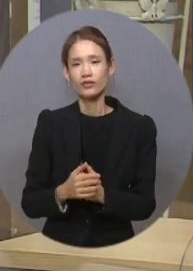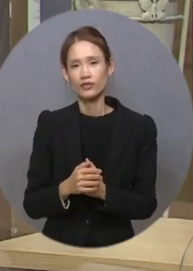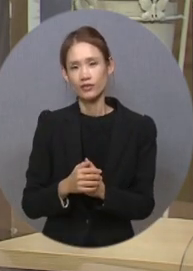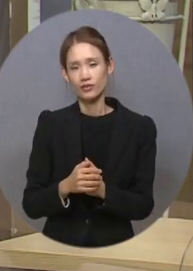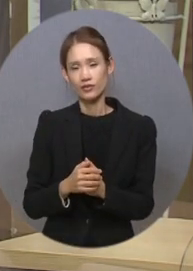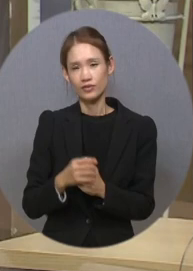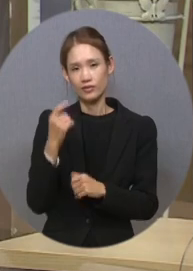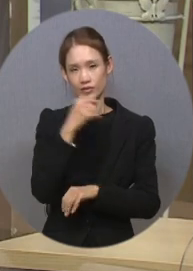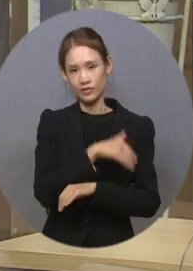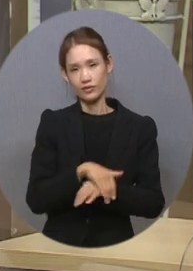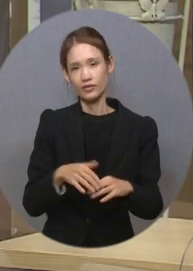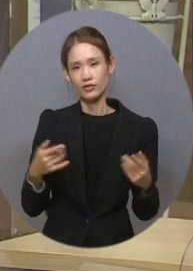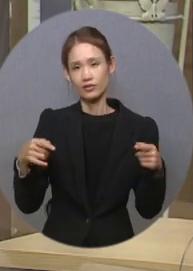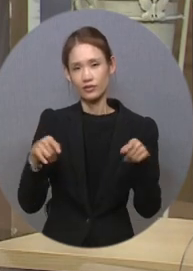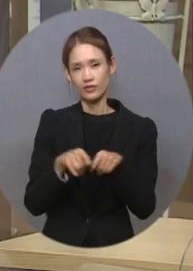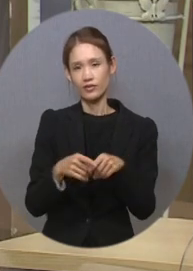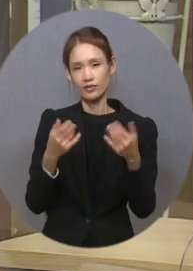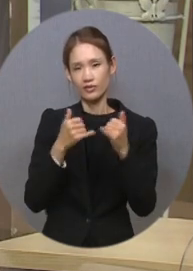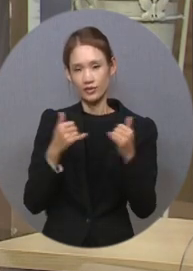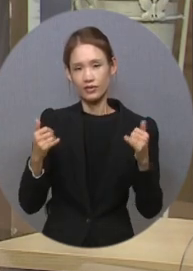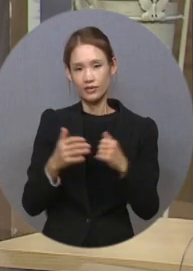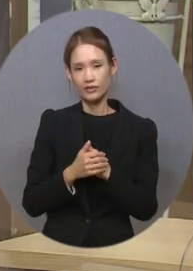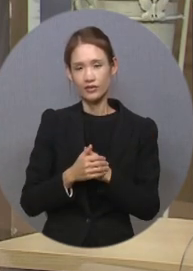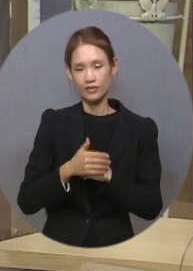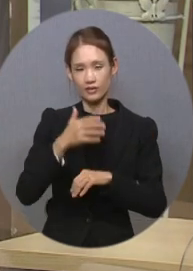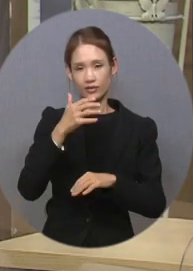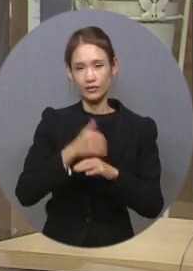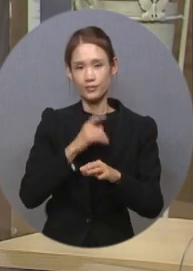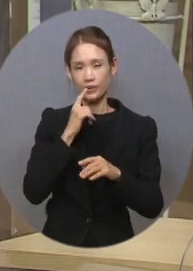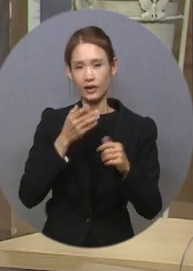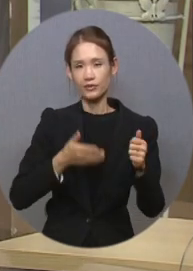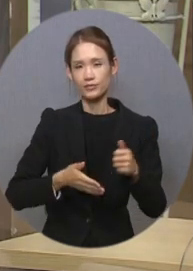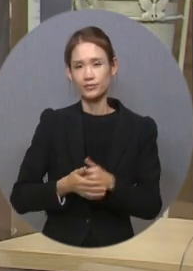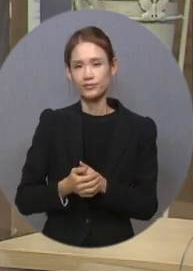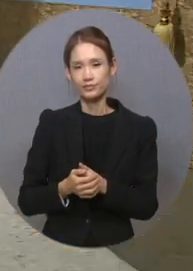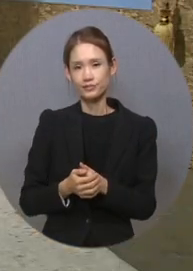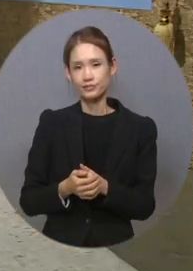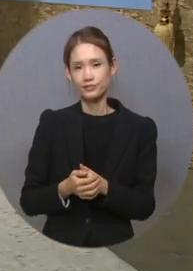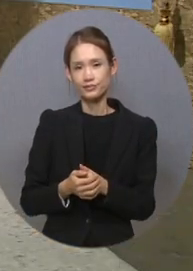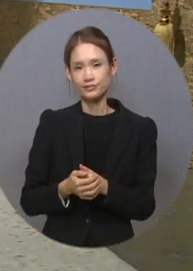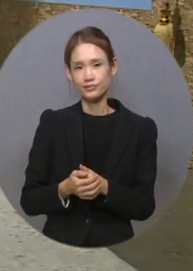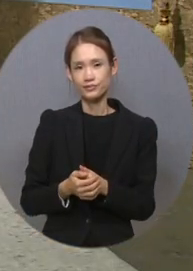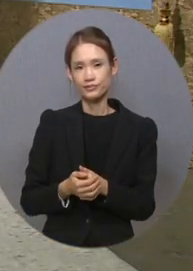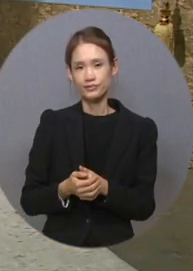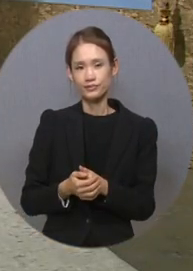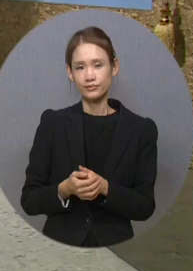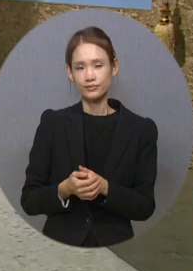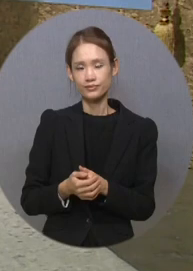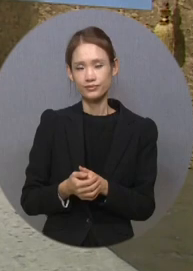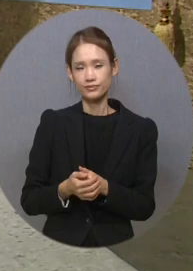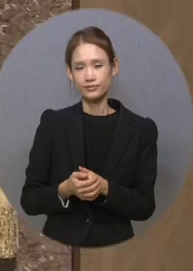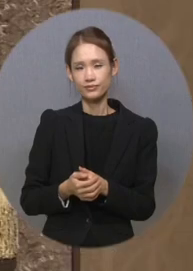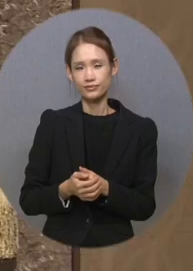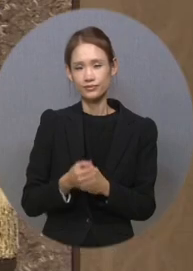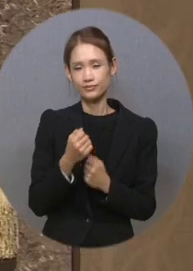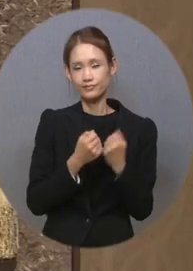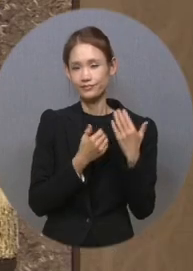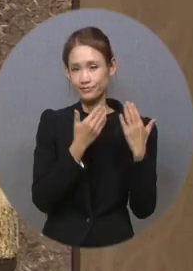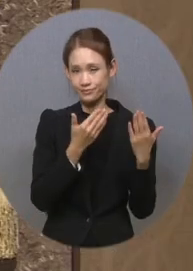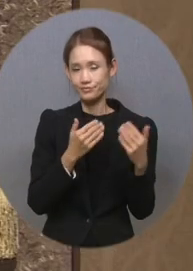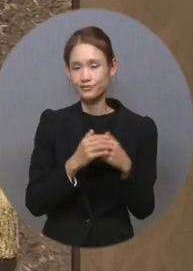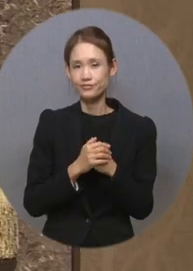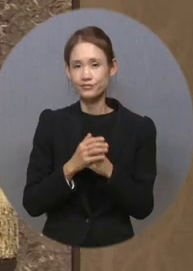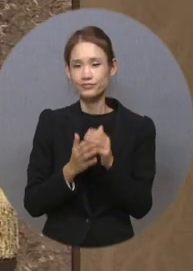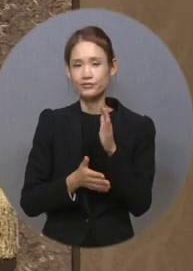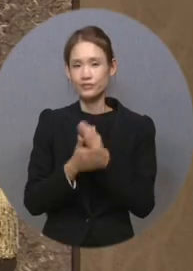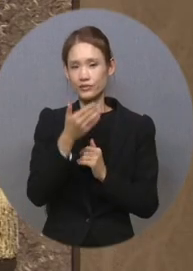이 계획과 함께 또 시청자분들께 한 말씀 부탁드리도록 네. 하겠습니다. 네, 우선 아까 지금 말씀드린